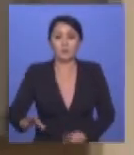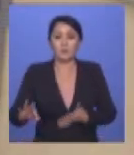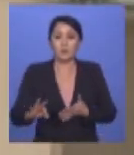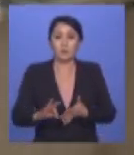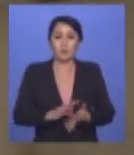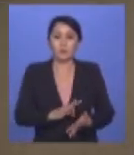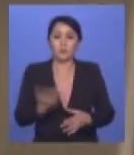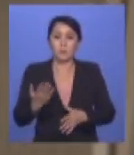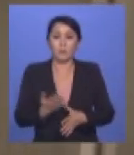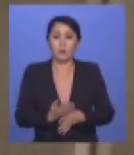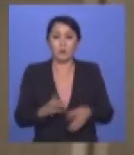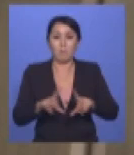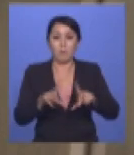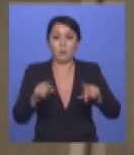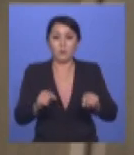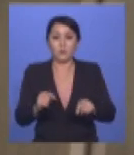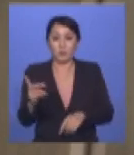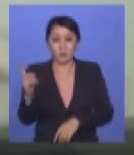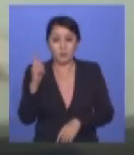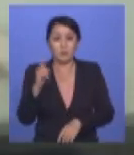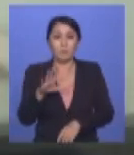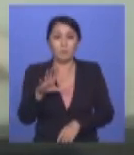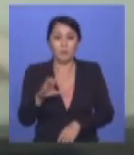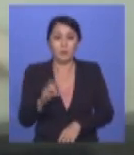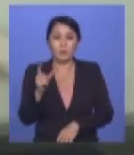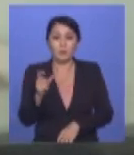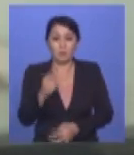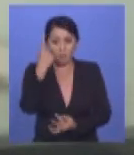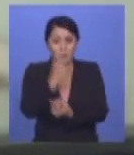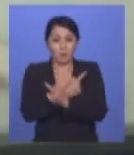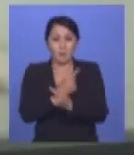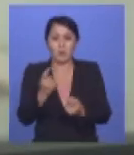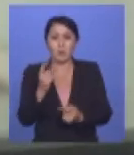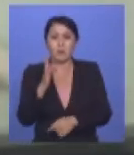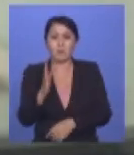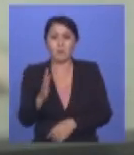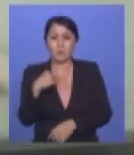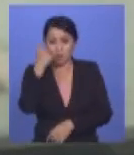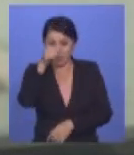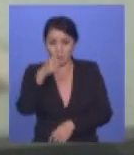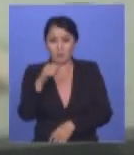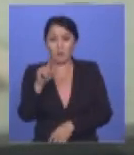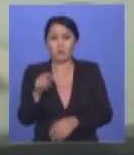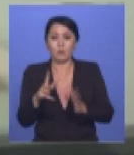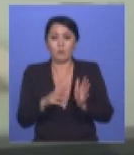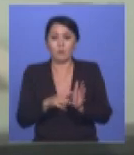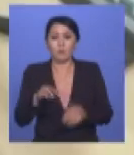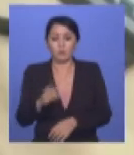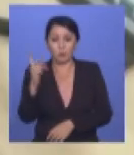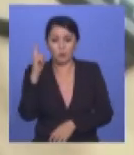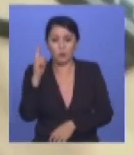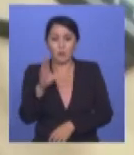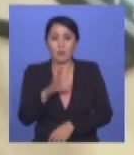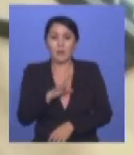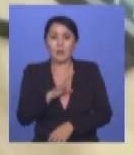Облыстық жедел медициналық көмек орталығының пультіне күн сайын 500-ден астам адам хабарласады. Осылайша жылына шамамен 180 мыңға